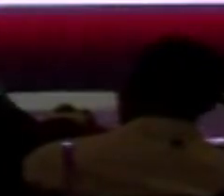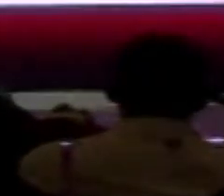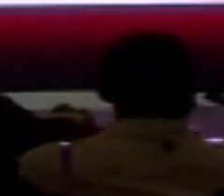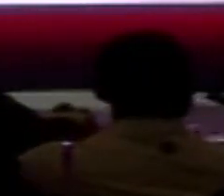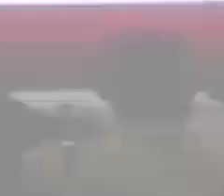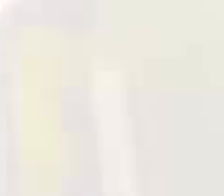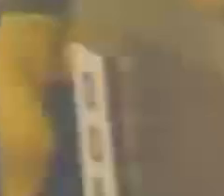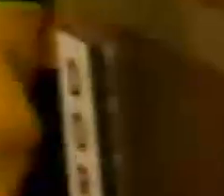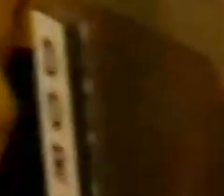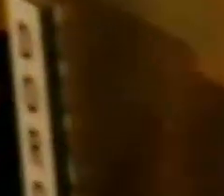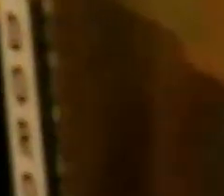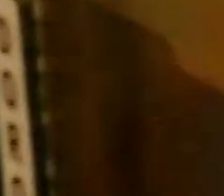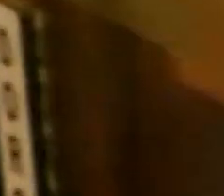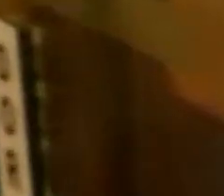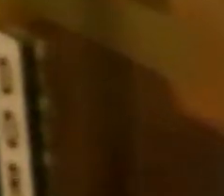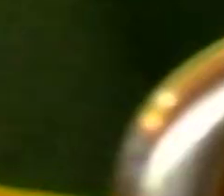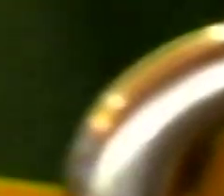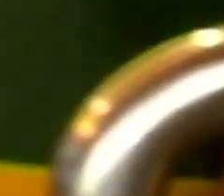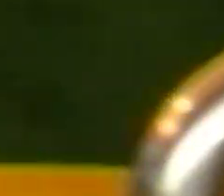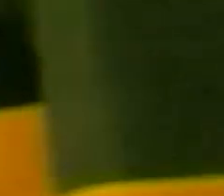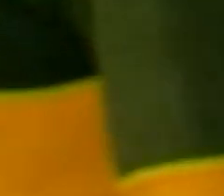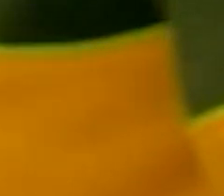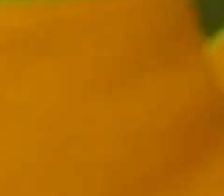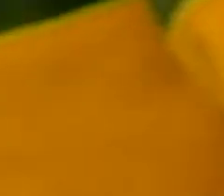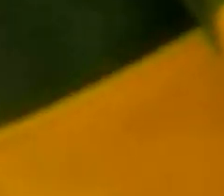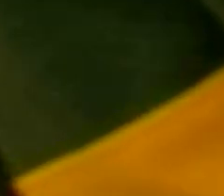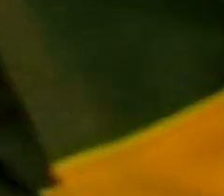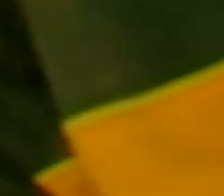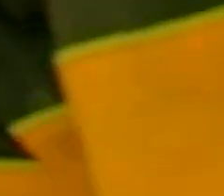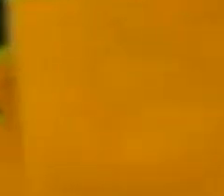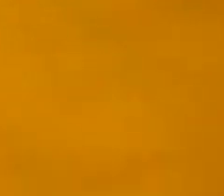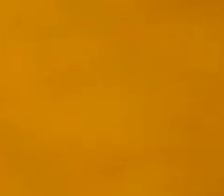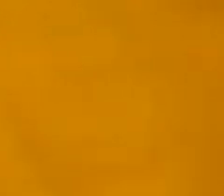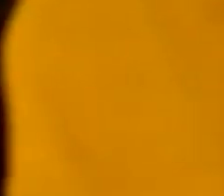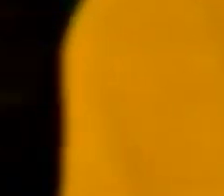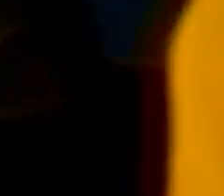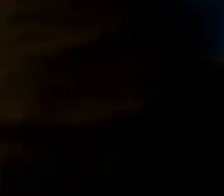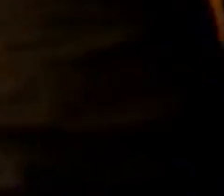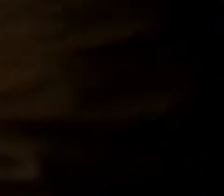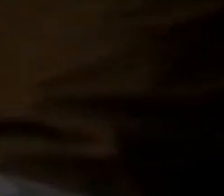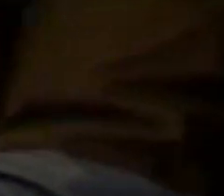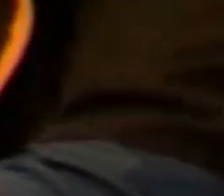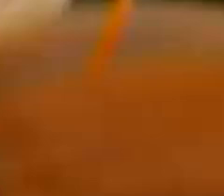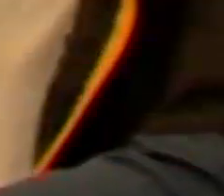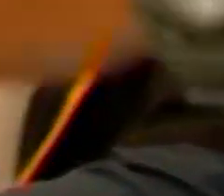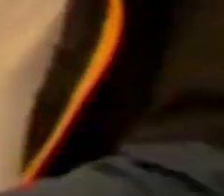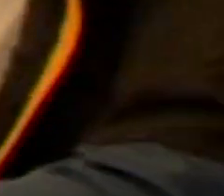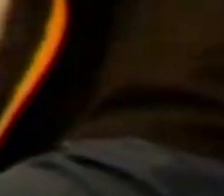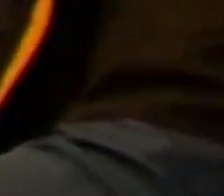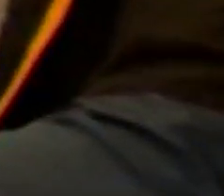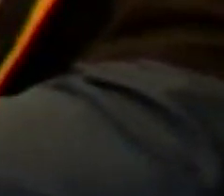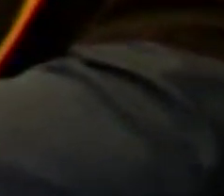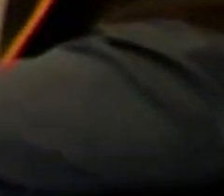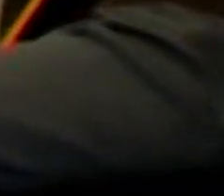Novel Baswedan. Beberapa kali Presiden menerima laporan penyelidikan kasus Novel, namun hingga 2 tahun lebih pelaku penyiraman air keras tak